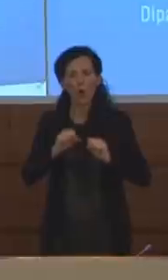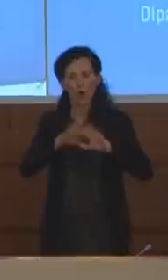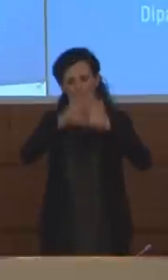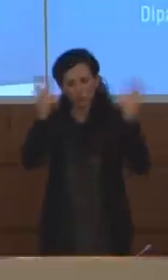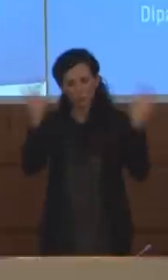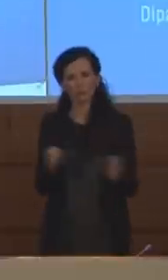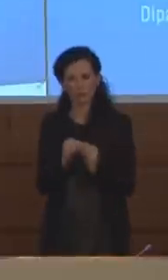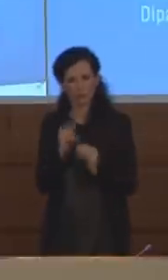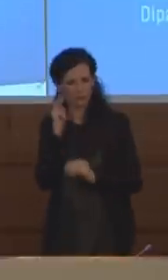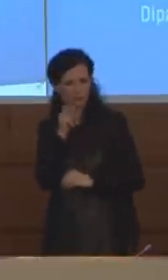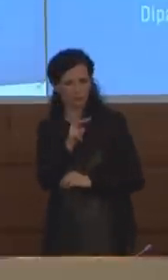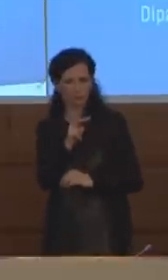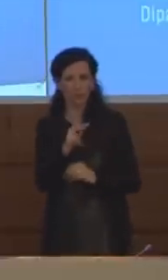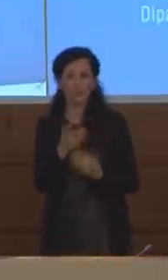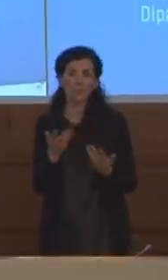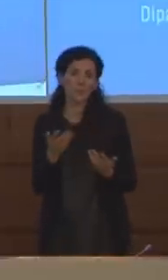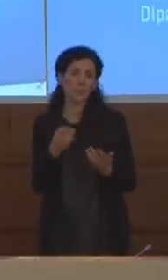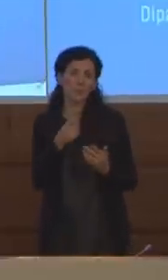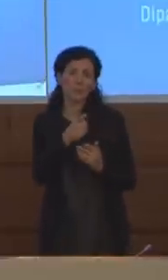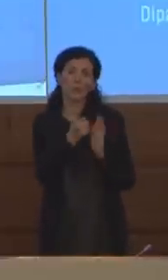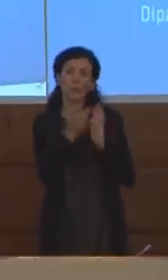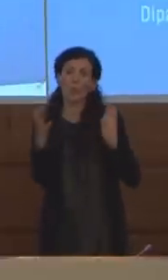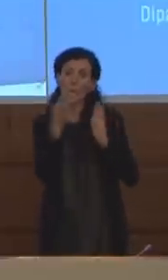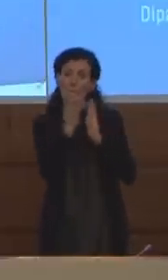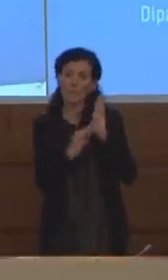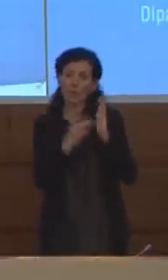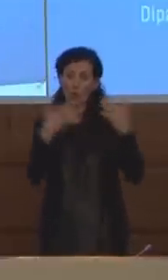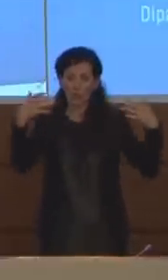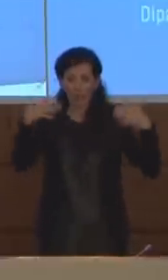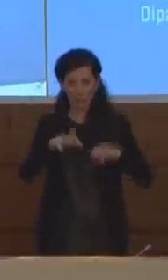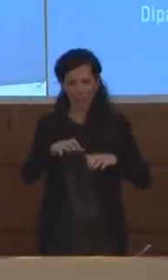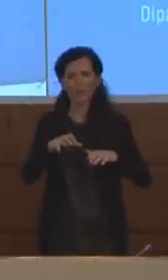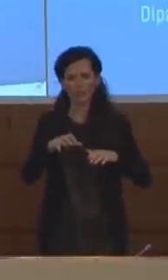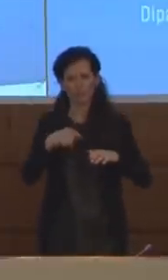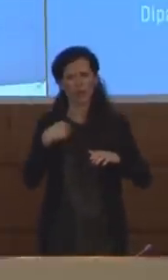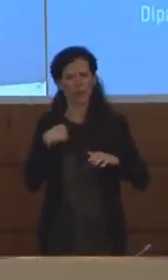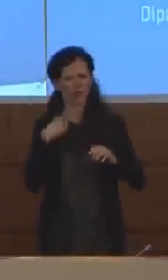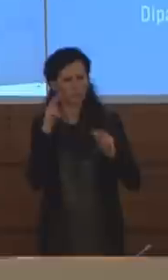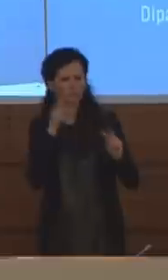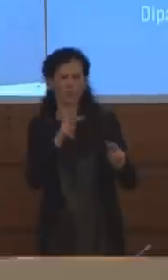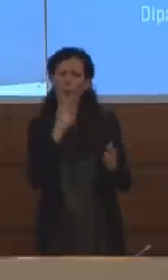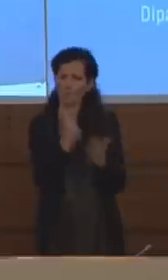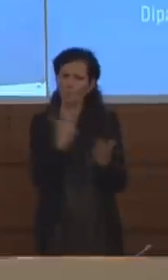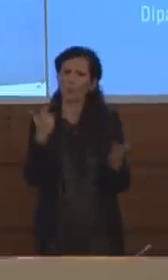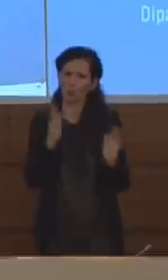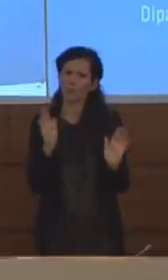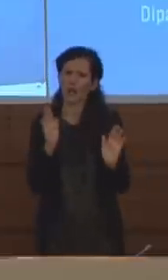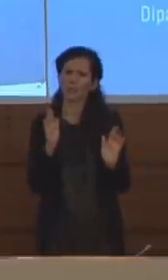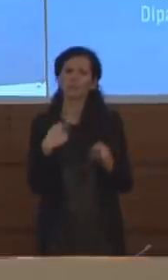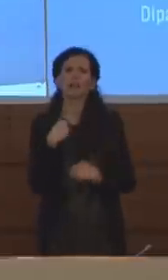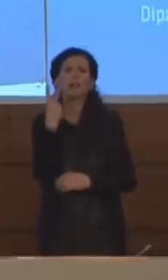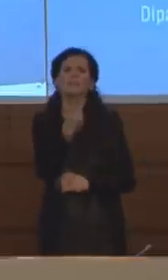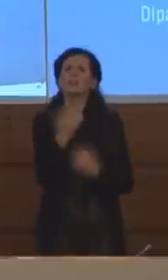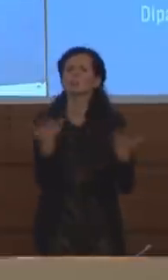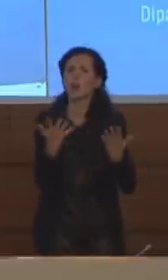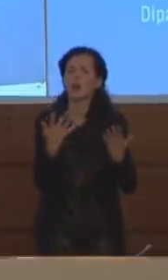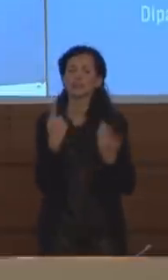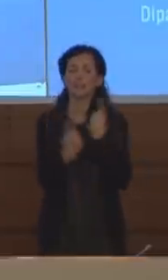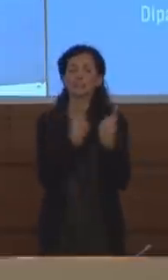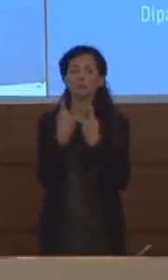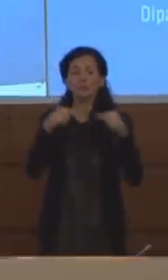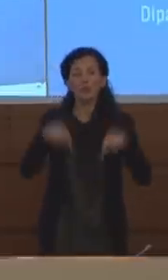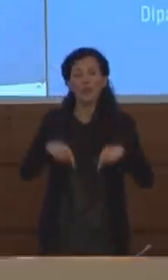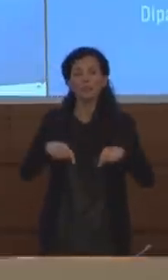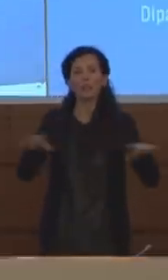su cui dobbiamo fare delle considerazioni e i dati che stiamo vedendo sono comunque di un calo e dobbiamo